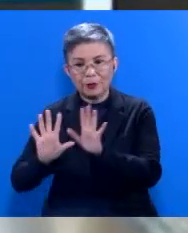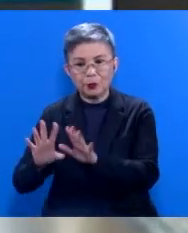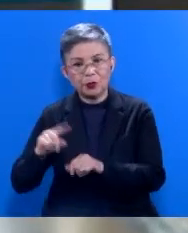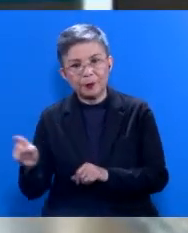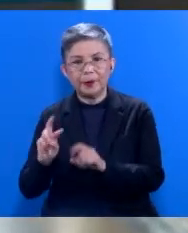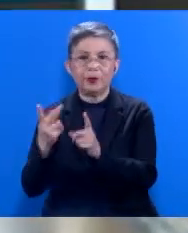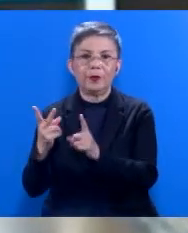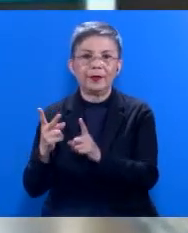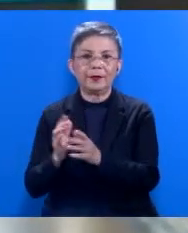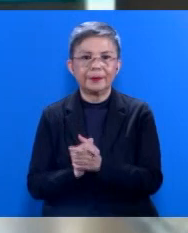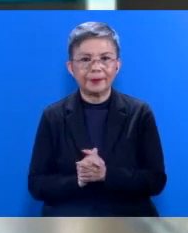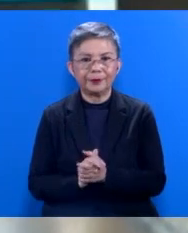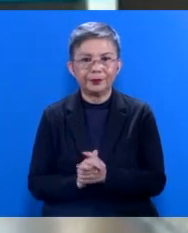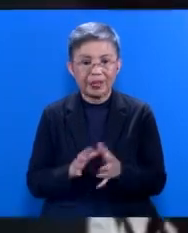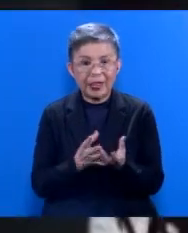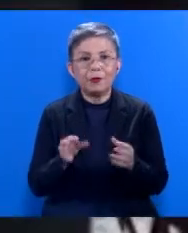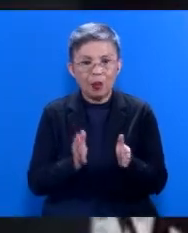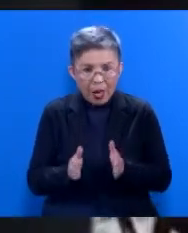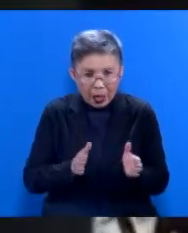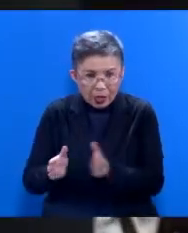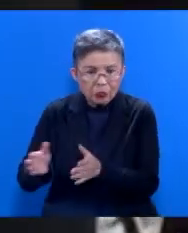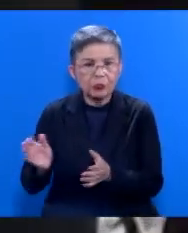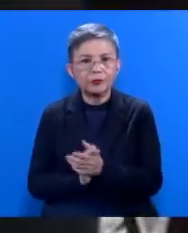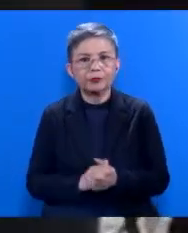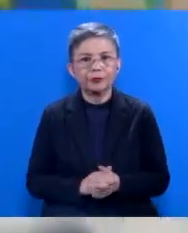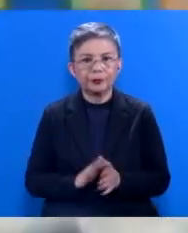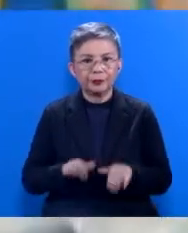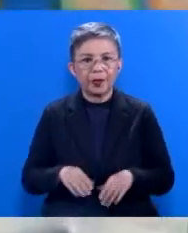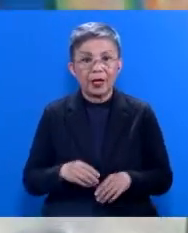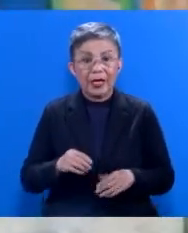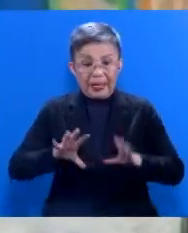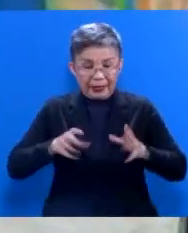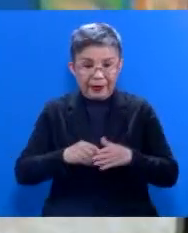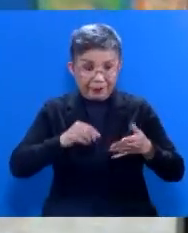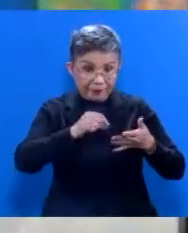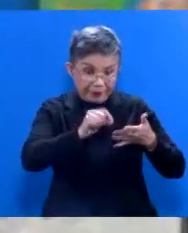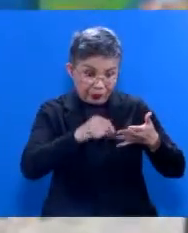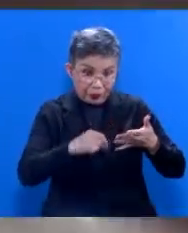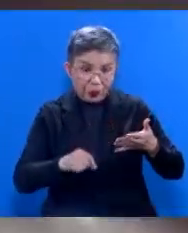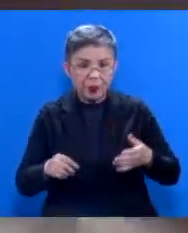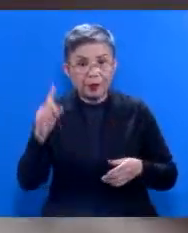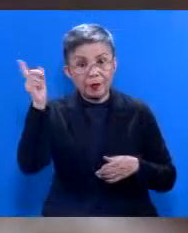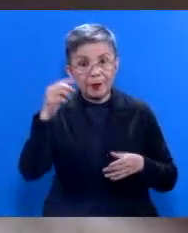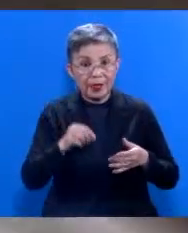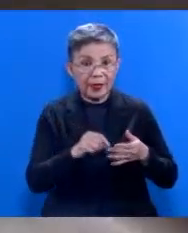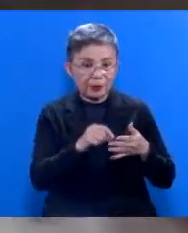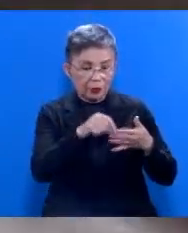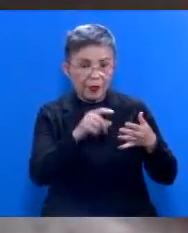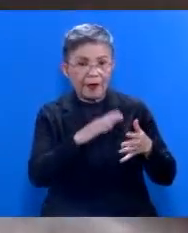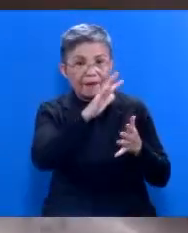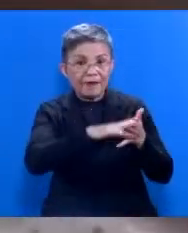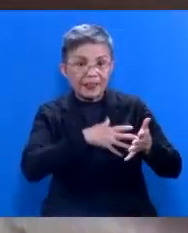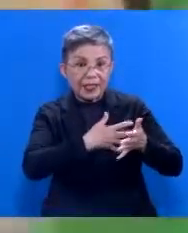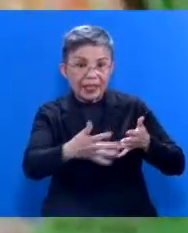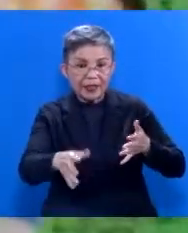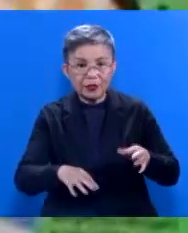jam 12. Itu diatur demikian. Sementara itu, tim verifikasi pemerintah Kabupaten Ciamis melakukan pemeriksaan fasilitas